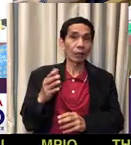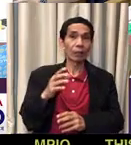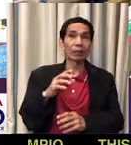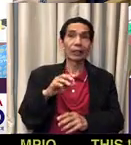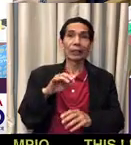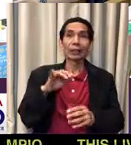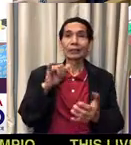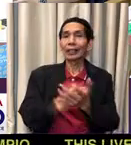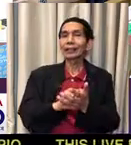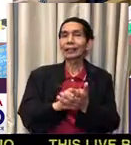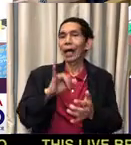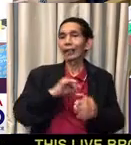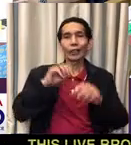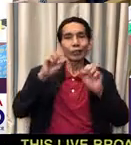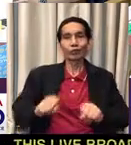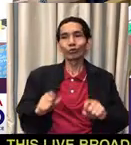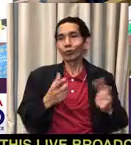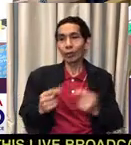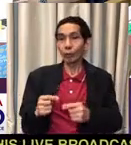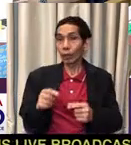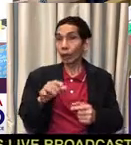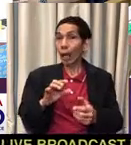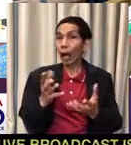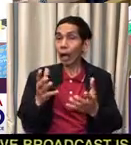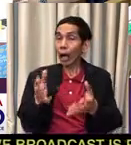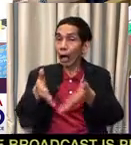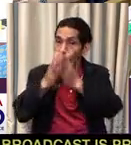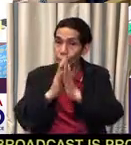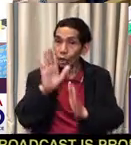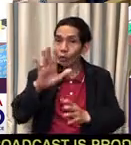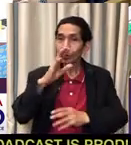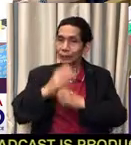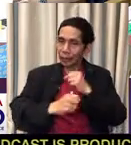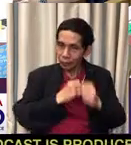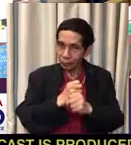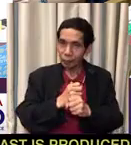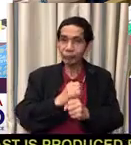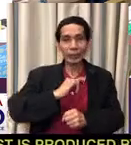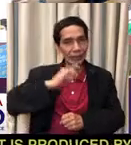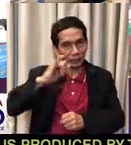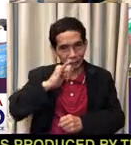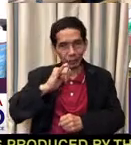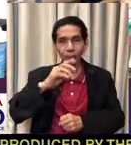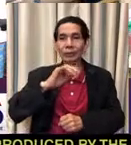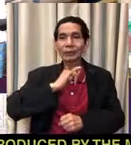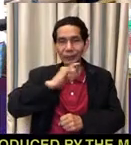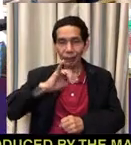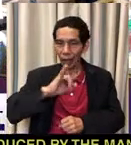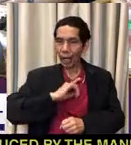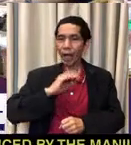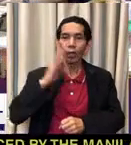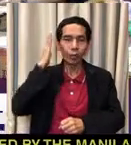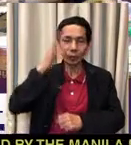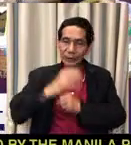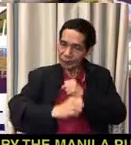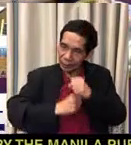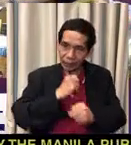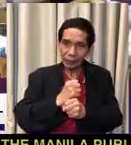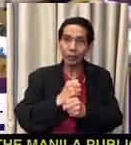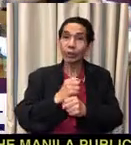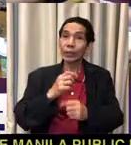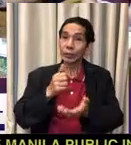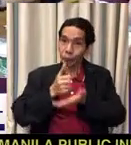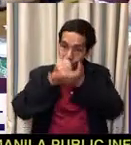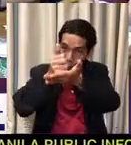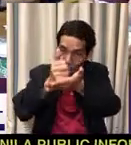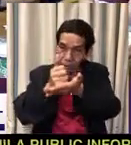ko kayang gawin. O pag hiningyan ko kayo ng sakripisyo, ako din naman magsasakripisyo. O pag tinulungan